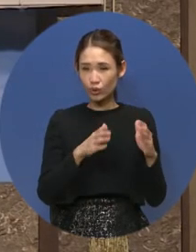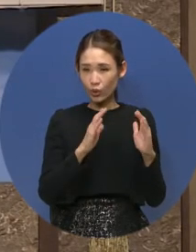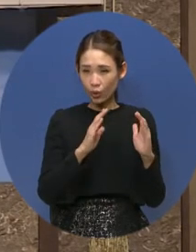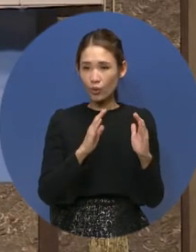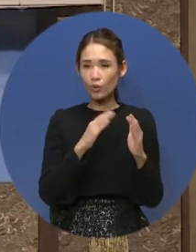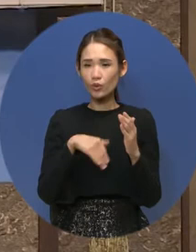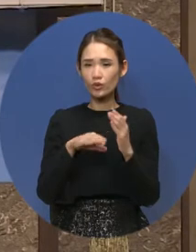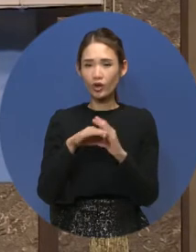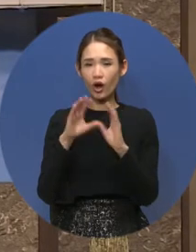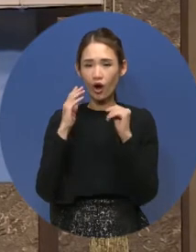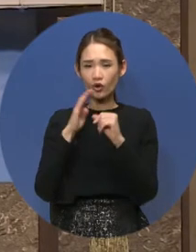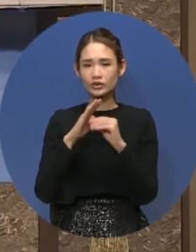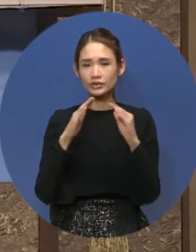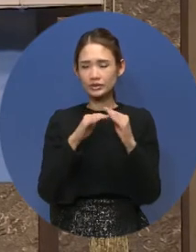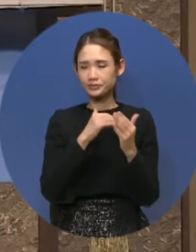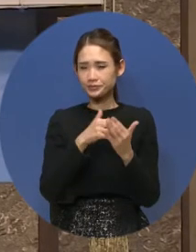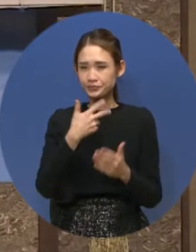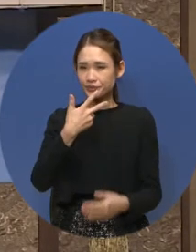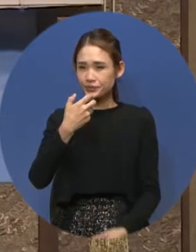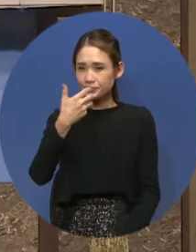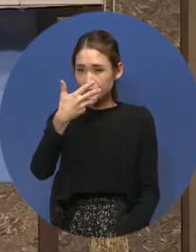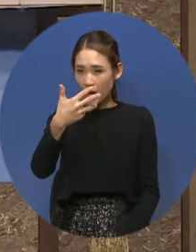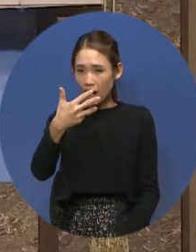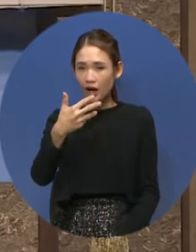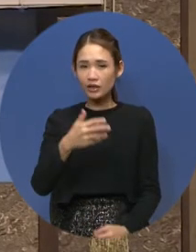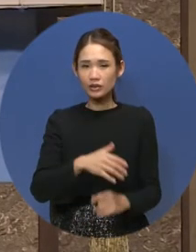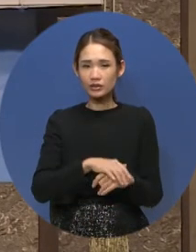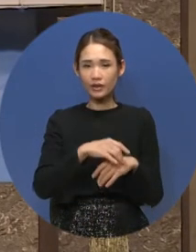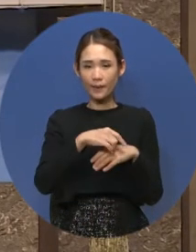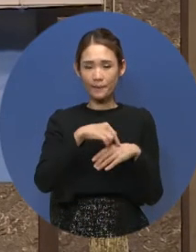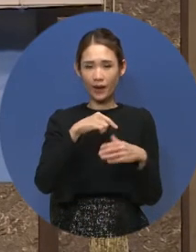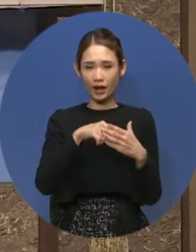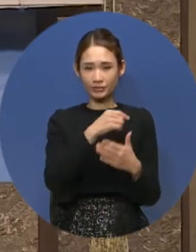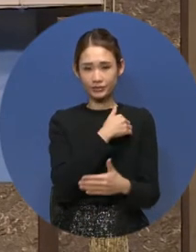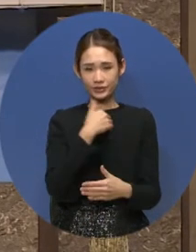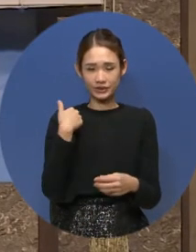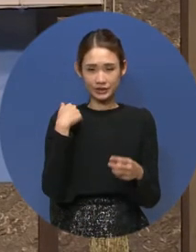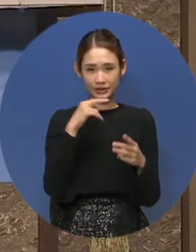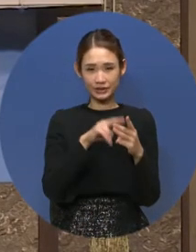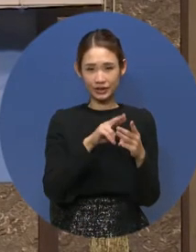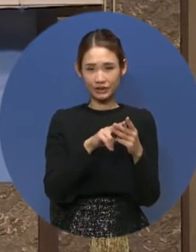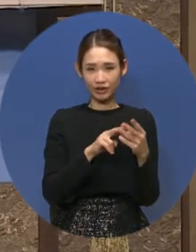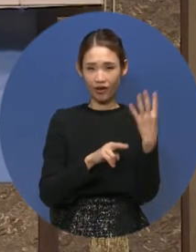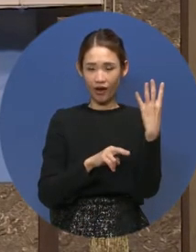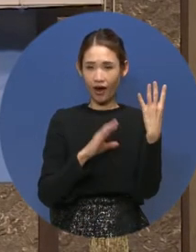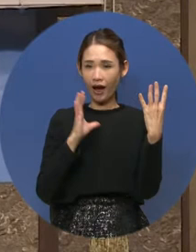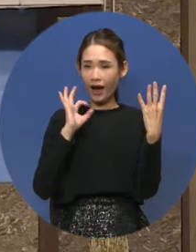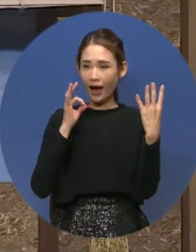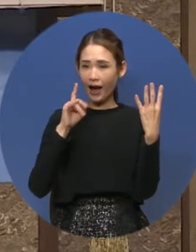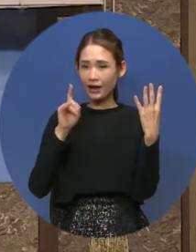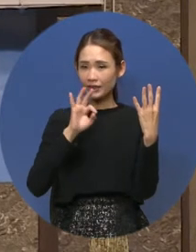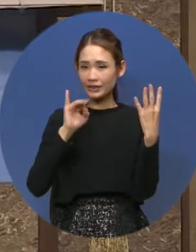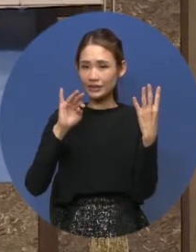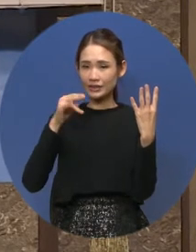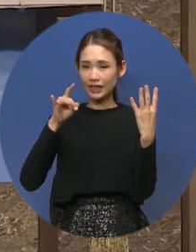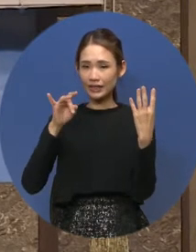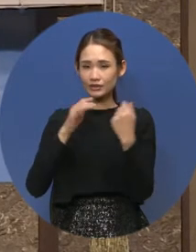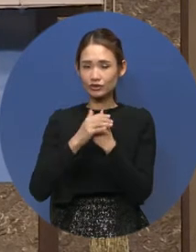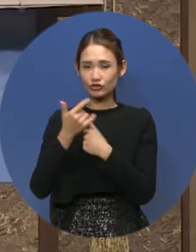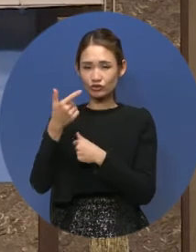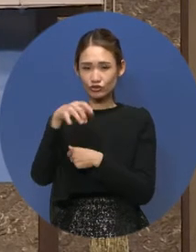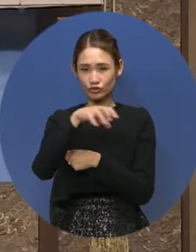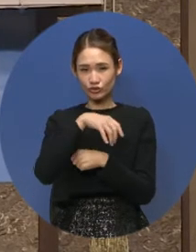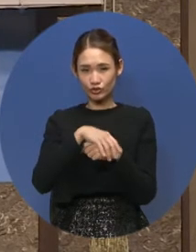국공립 어린이집이 78개소, 그리고 마음 듣는 센터가 4개소, 네. 그리고 아일랜드가 6개소 등 그